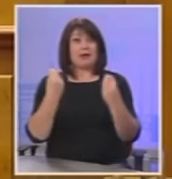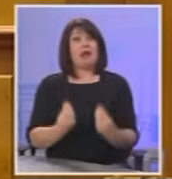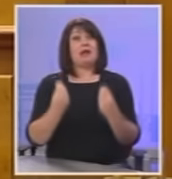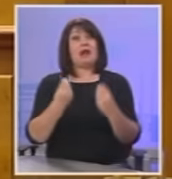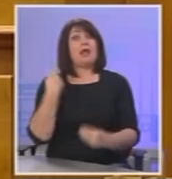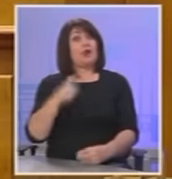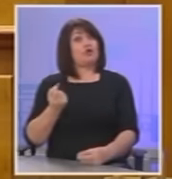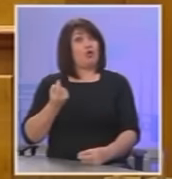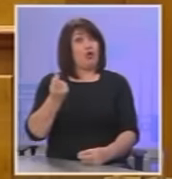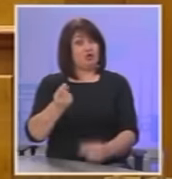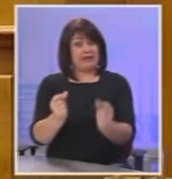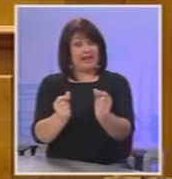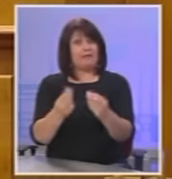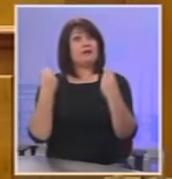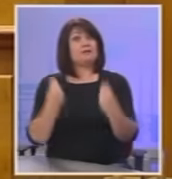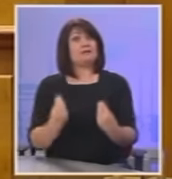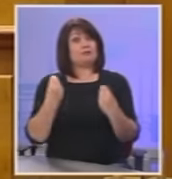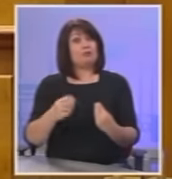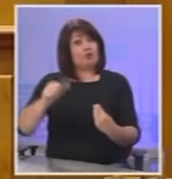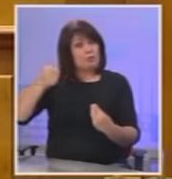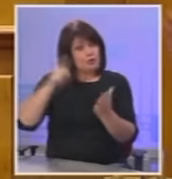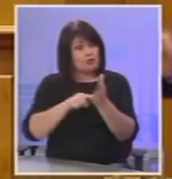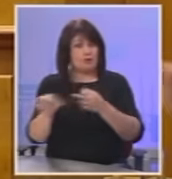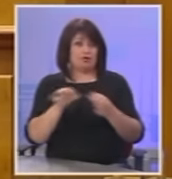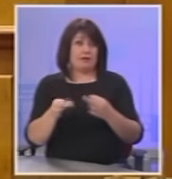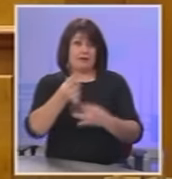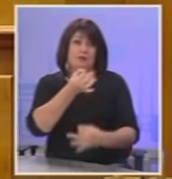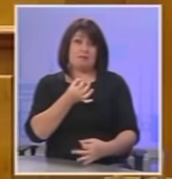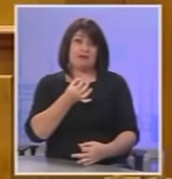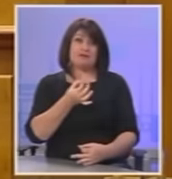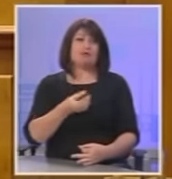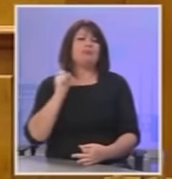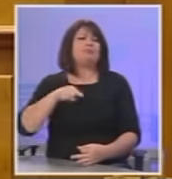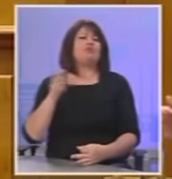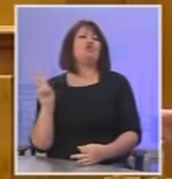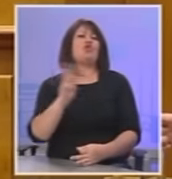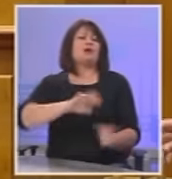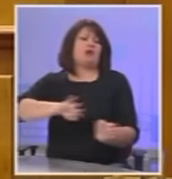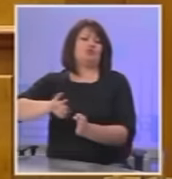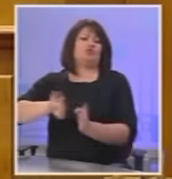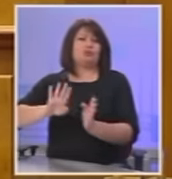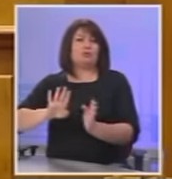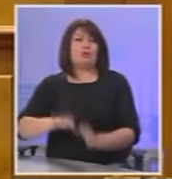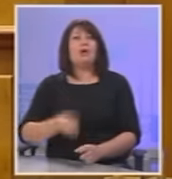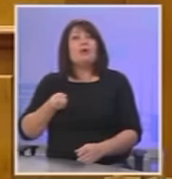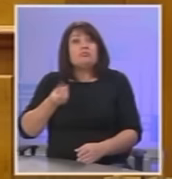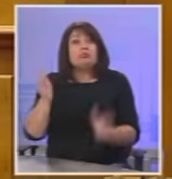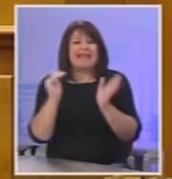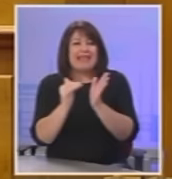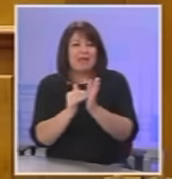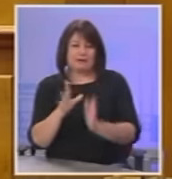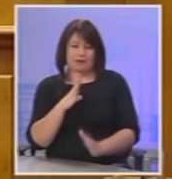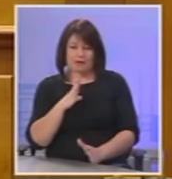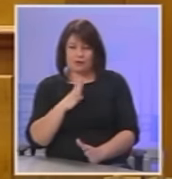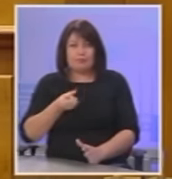η ρύθμιση και ότι είναι από τα πρώτα νομοσχέδια και ότι δεν ακούσατε την Τρόικα. Και τελικά εκατοντάδες χιλιάδες συμπολίτες